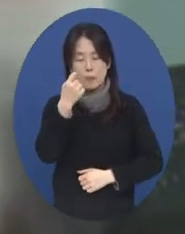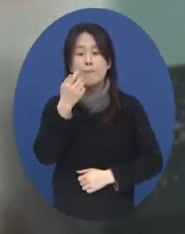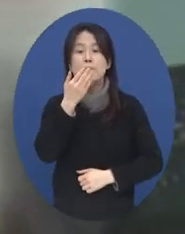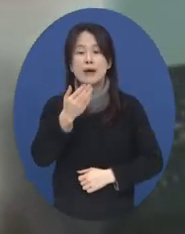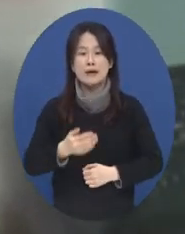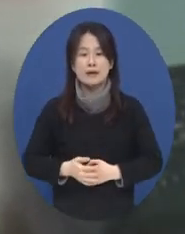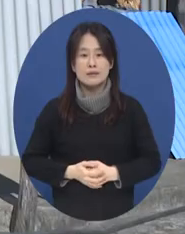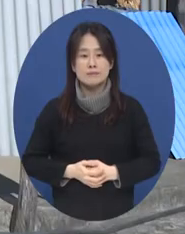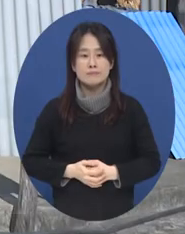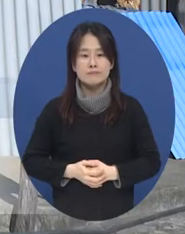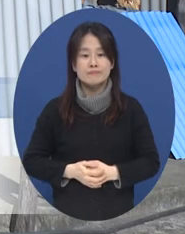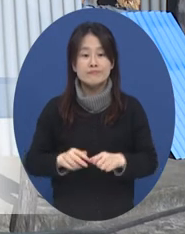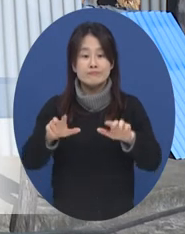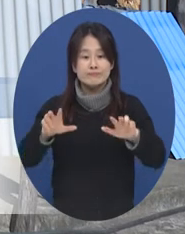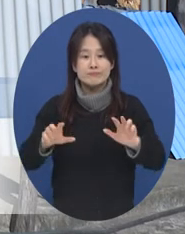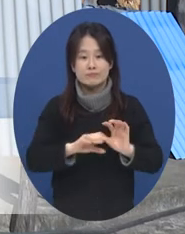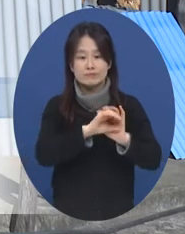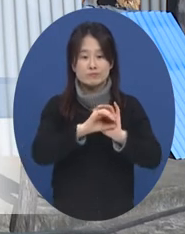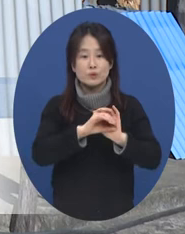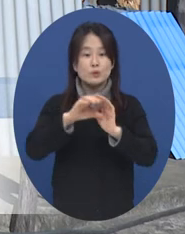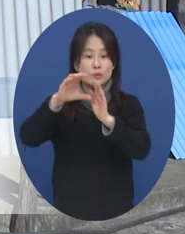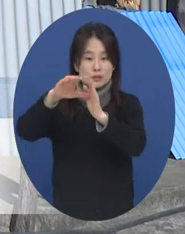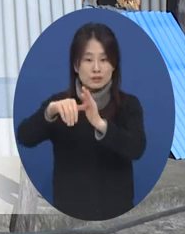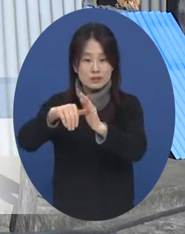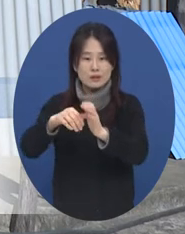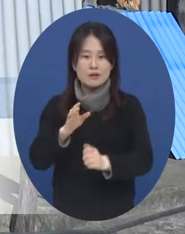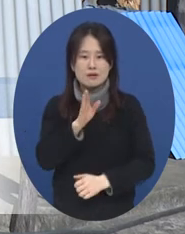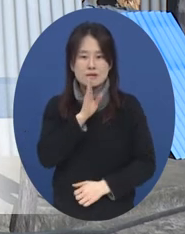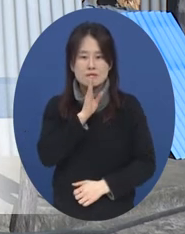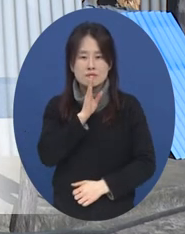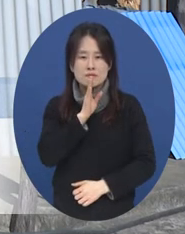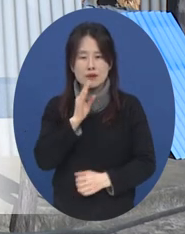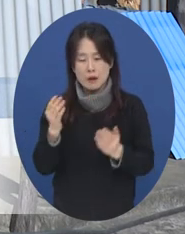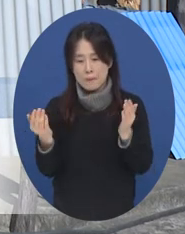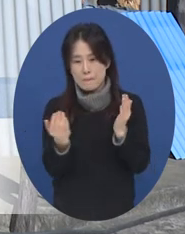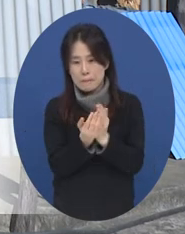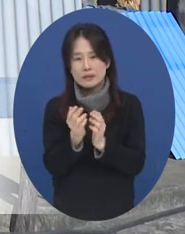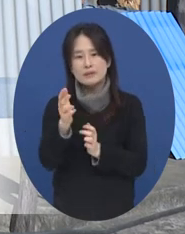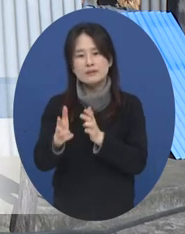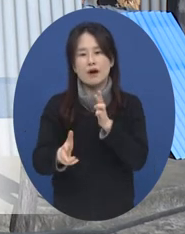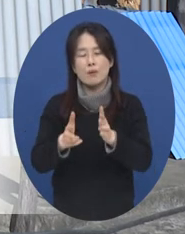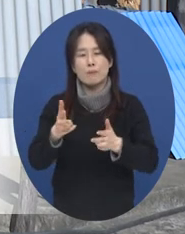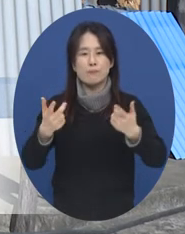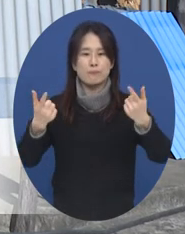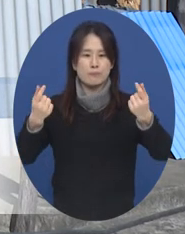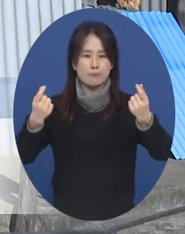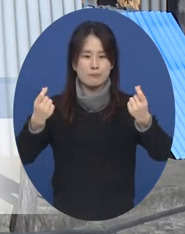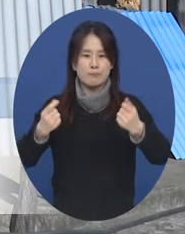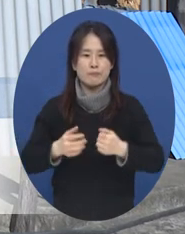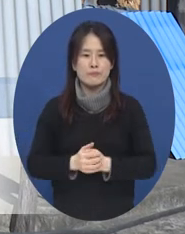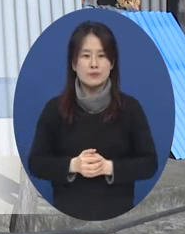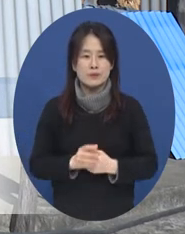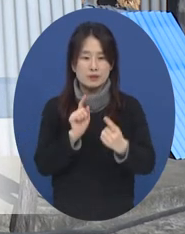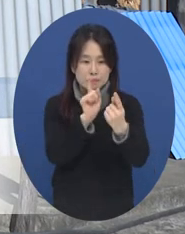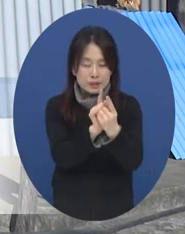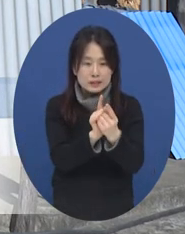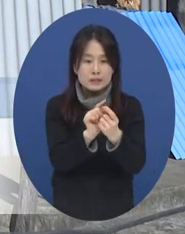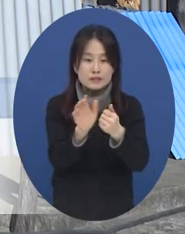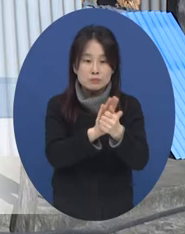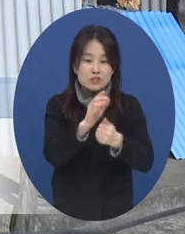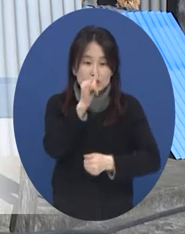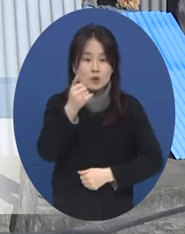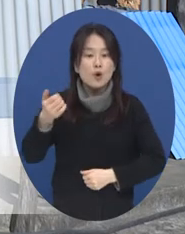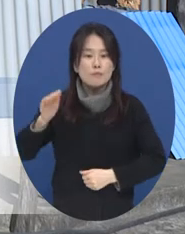합니다 현재는 어 코롤라 시국에 제일 적합한 이 사업이 아닐까 싶습니다 배면